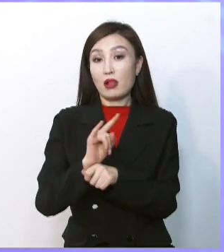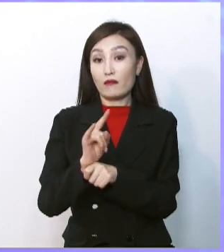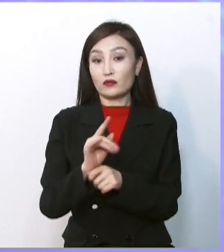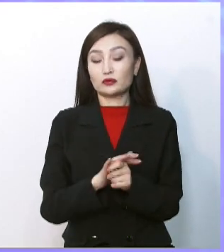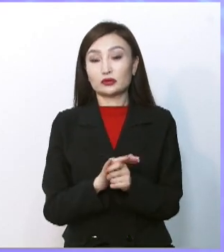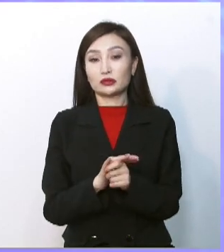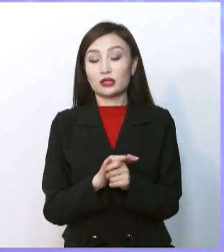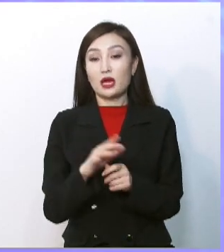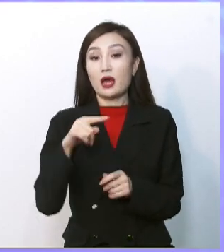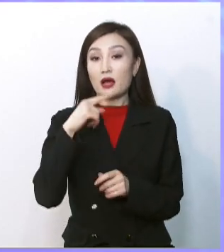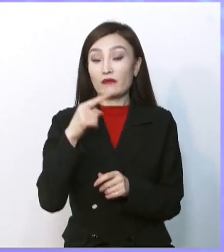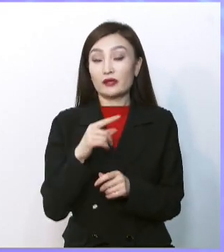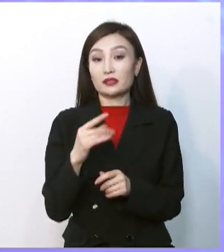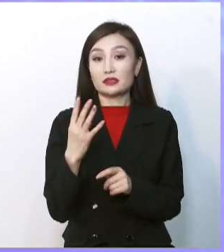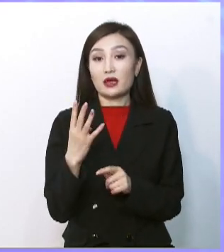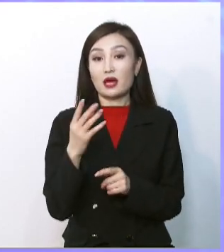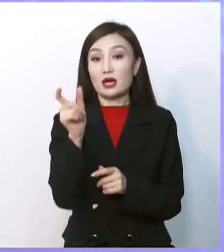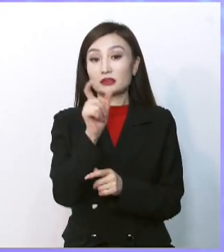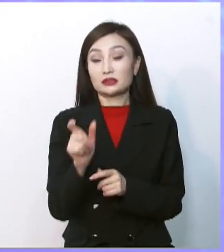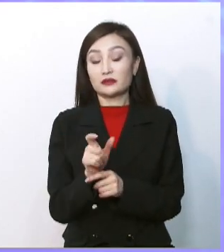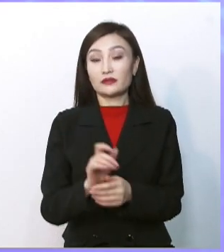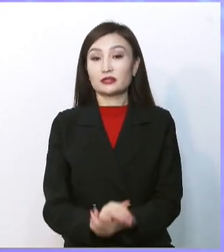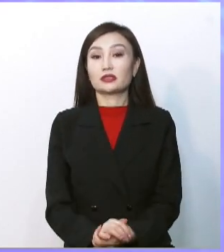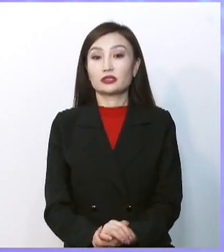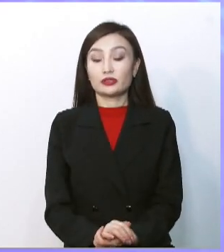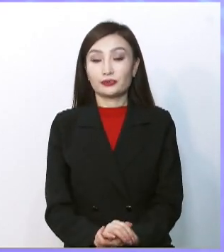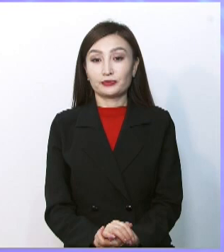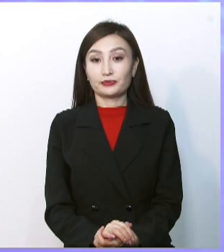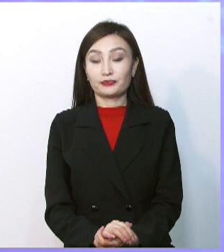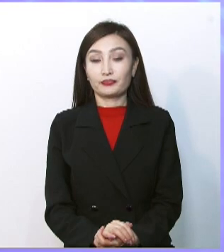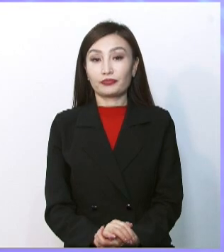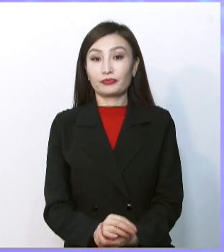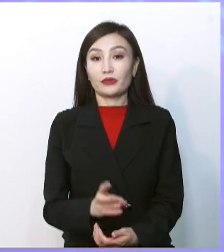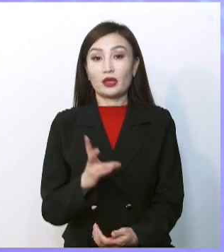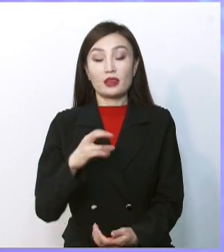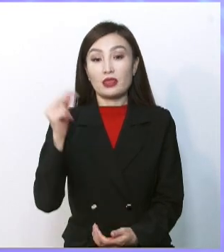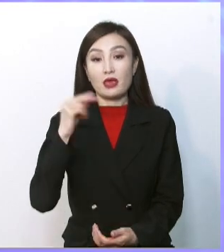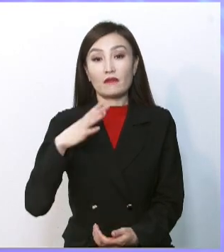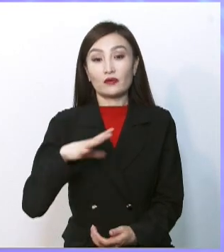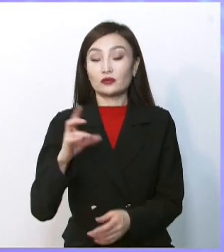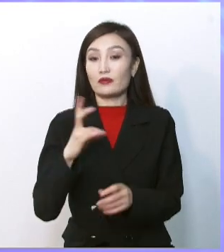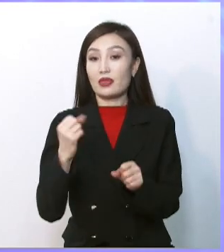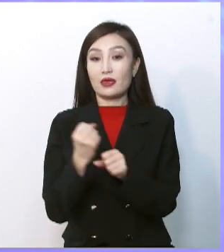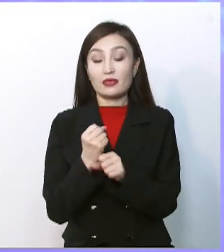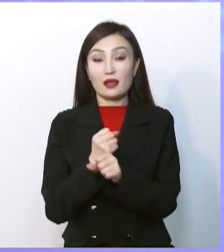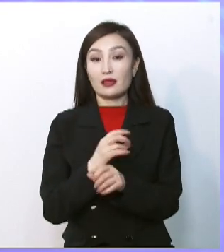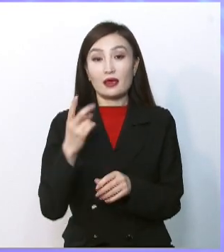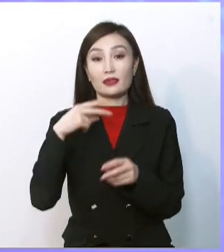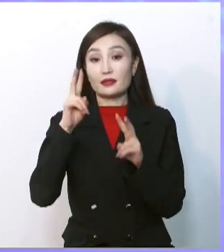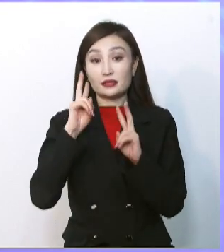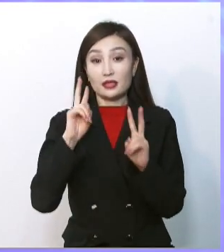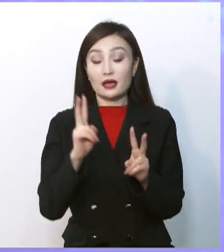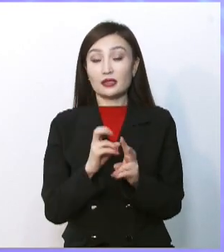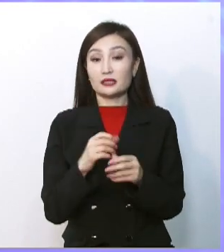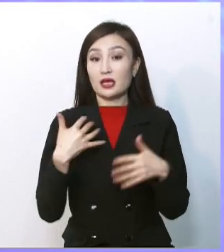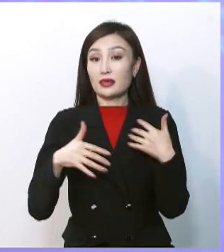из них говорится в четверостишии. Не выучил – не делай, не знаешь